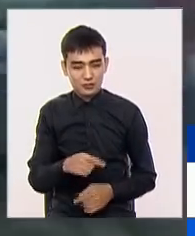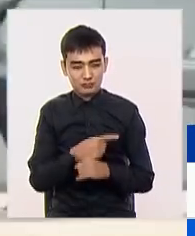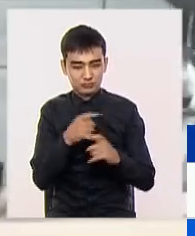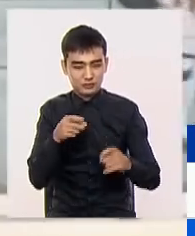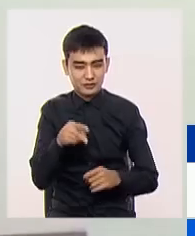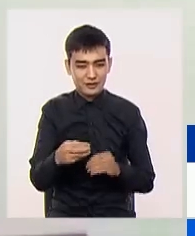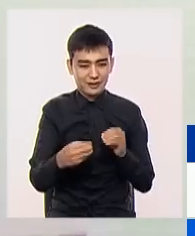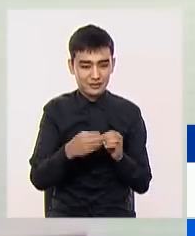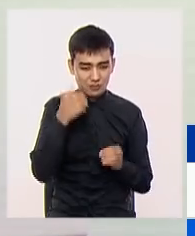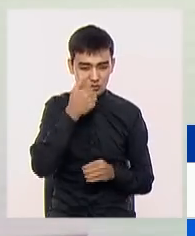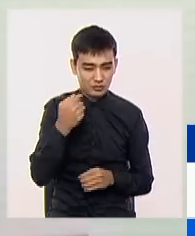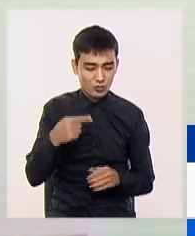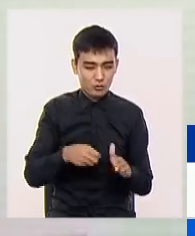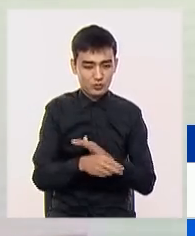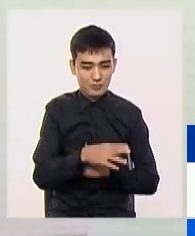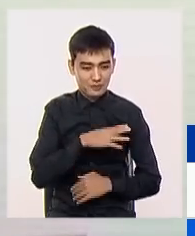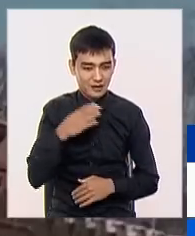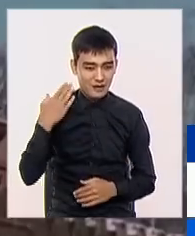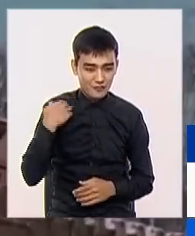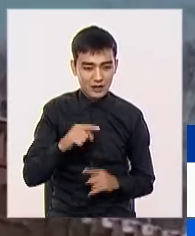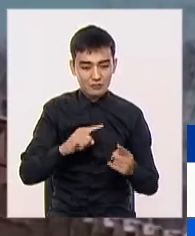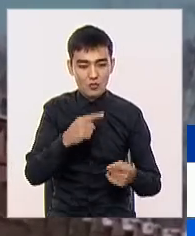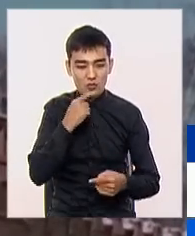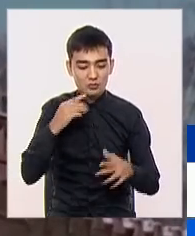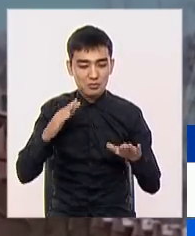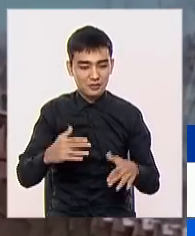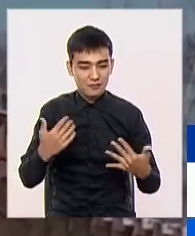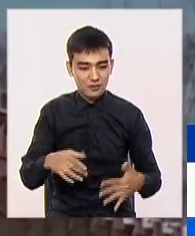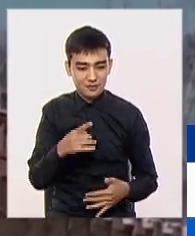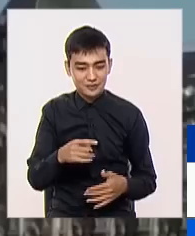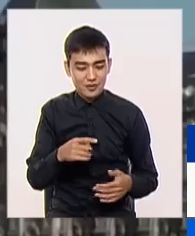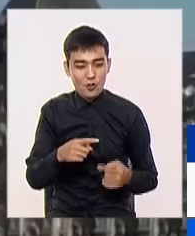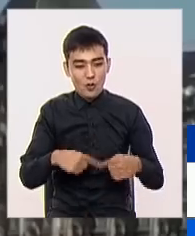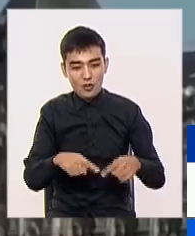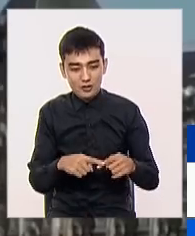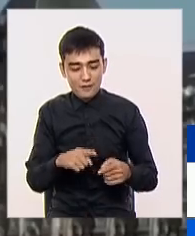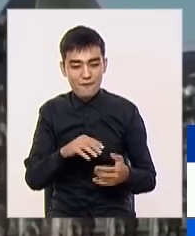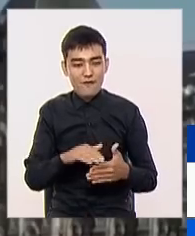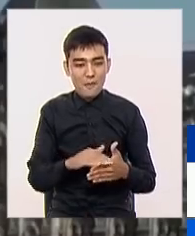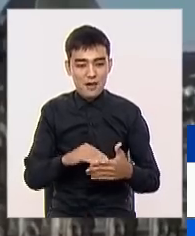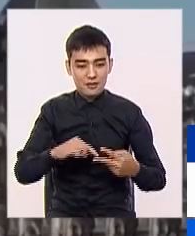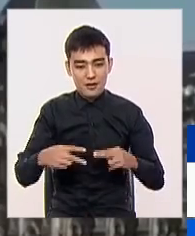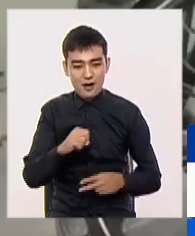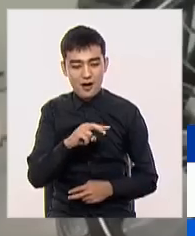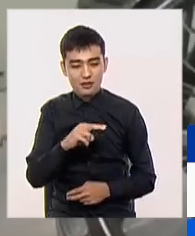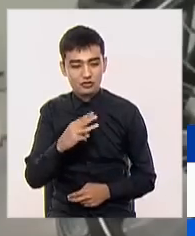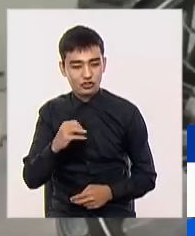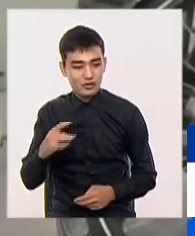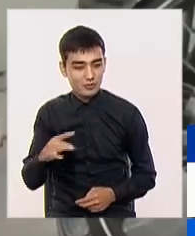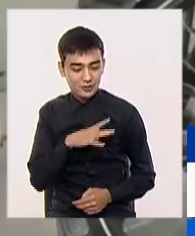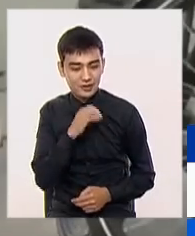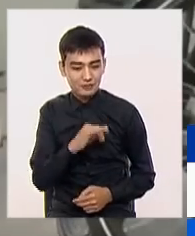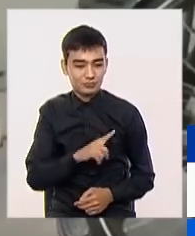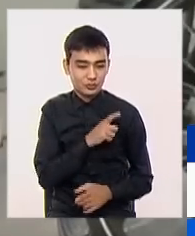в 2010-м. Беглого коррупционера задержали в России. Чтобы скрыться от органов, он поменял фамилию на Алшер. Эксперты отмечают,